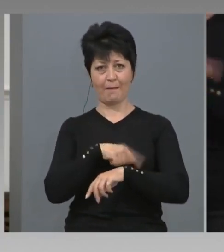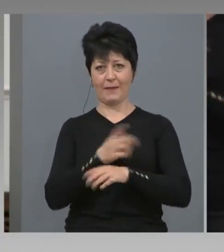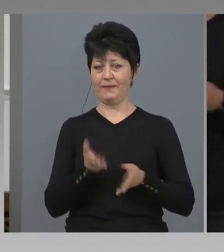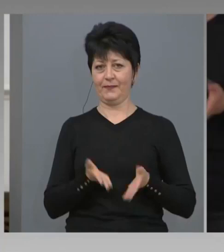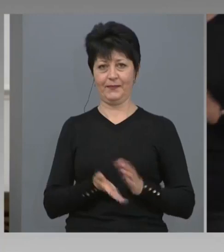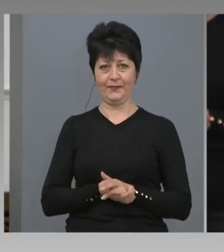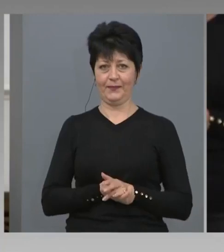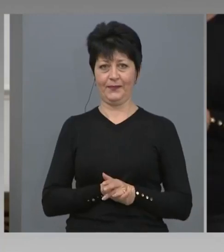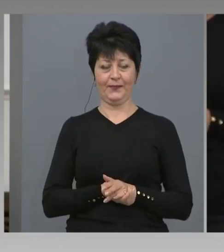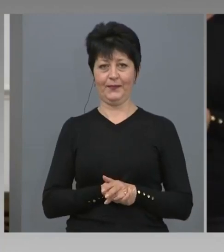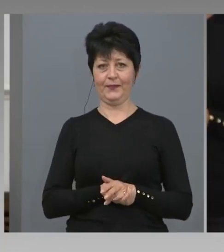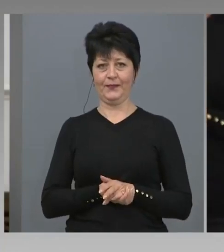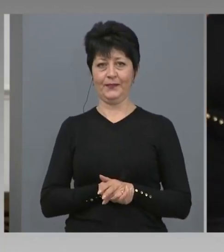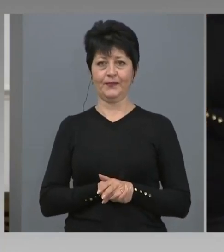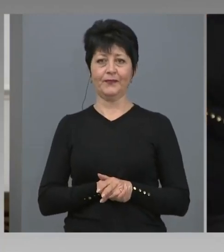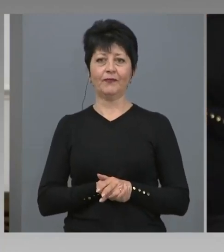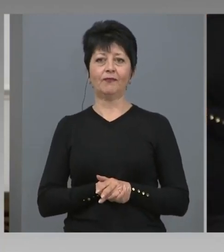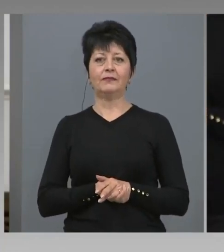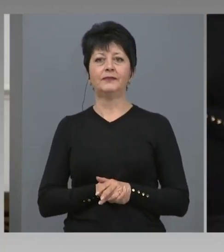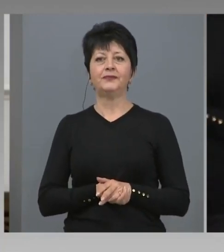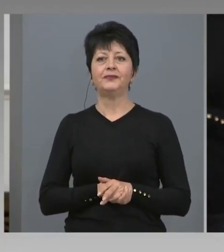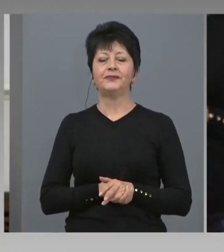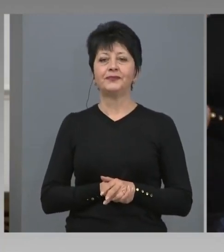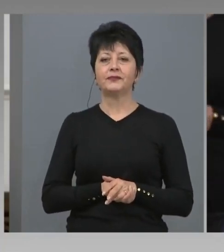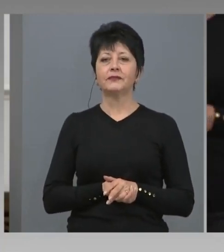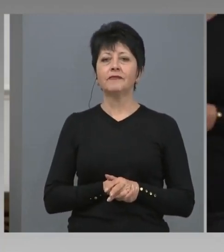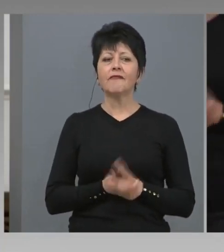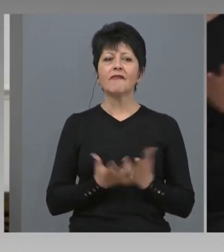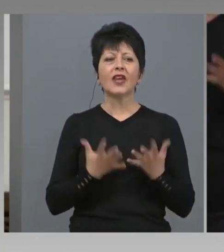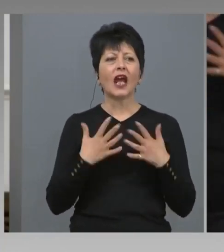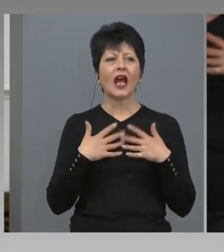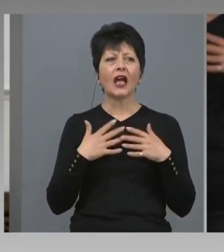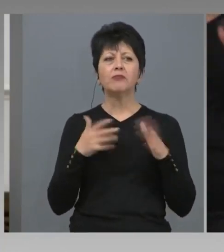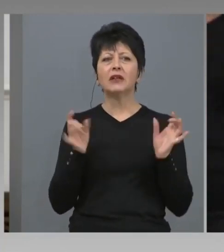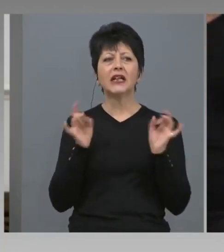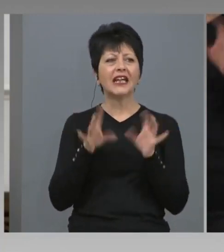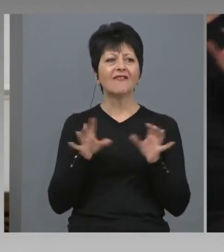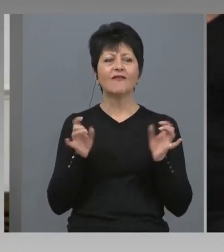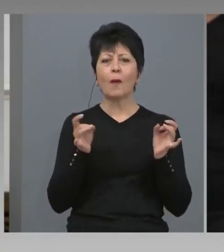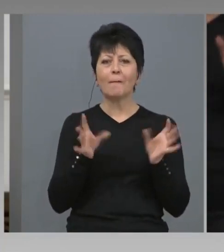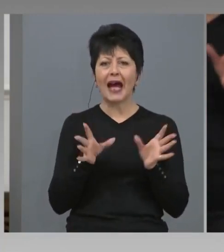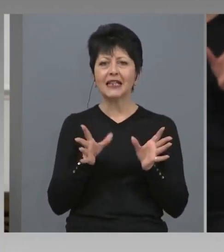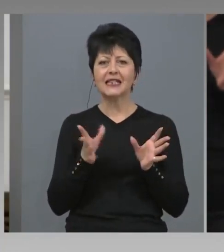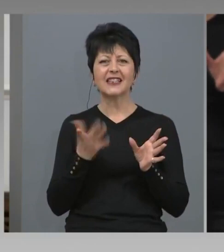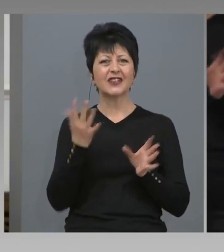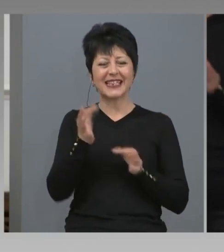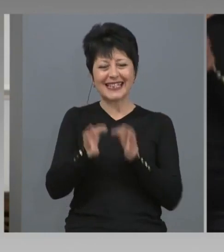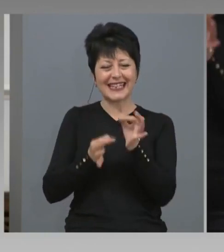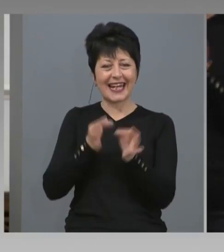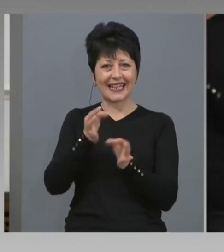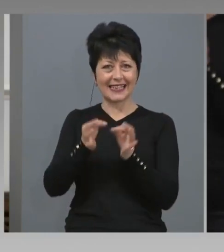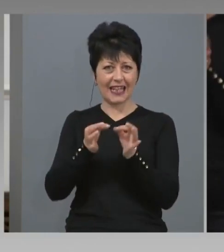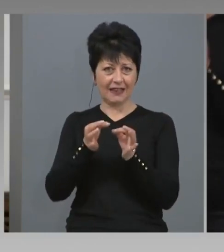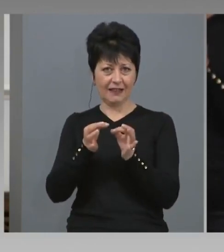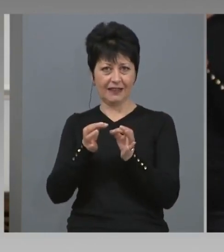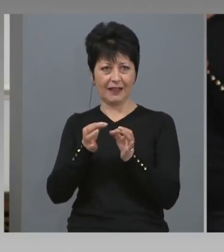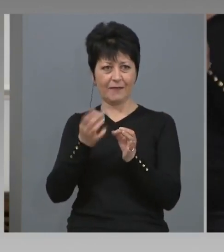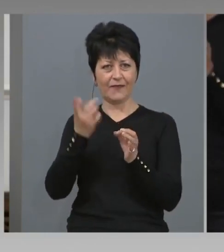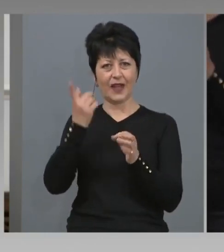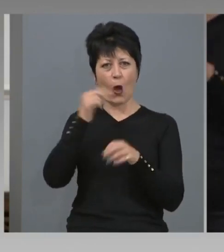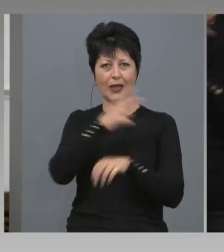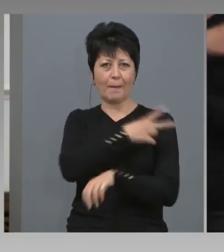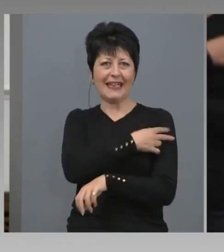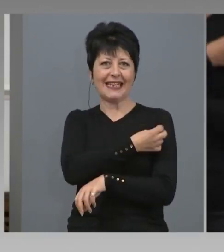аз имам един въпрос към вас, извинявайте много. Има информация, че заразените сестри от този дом в Орешет